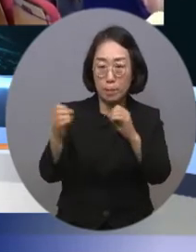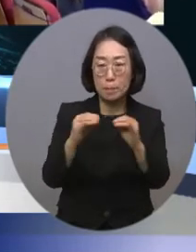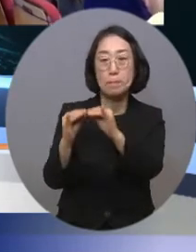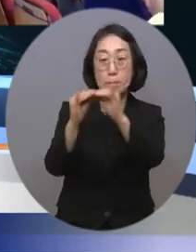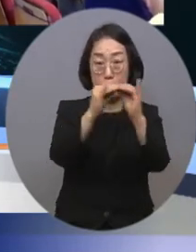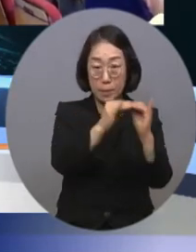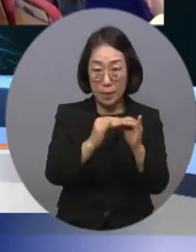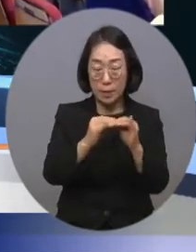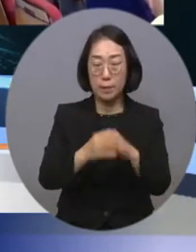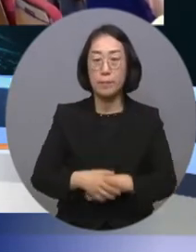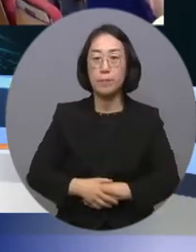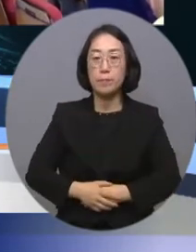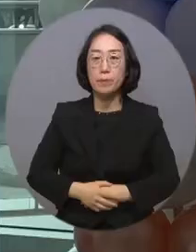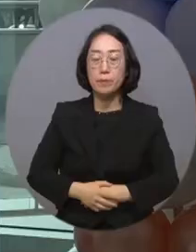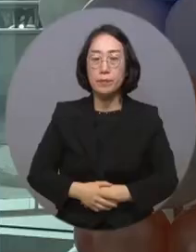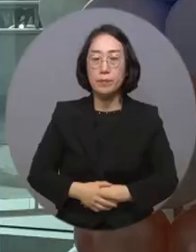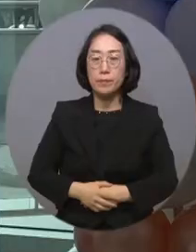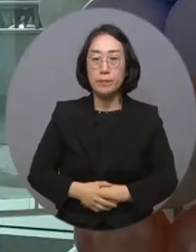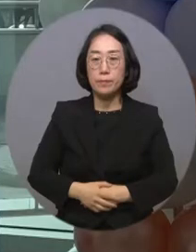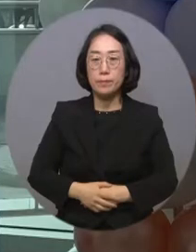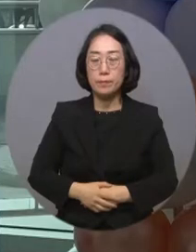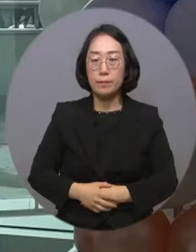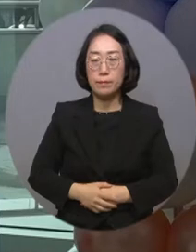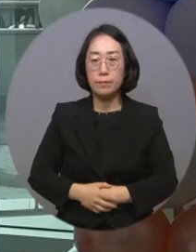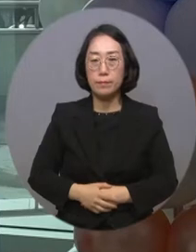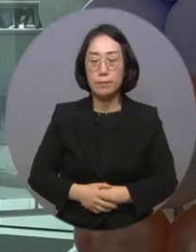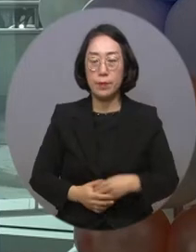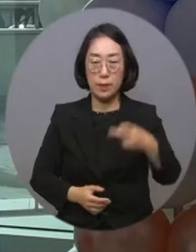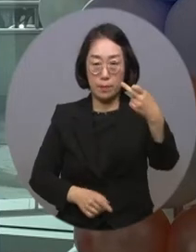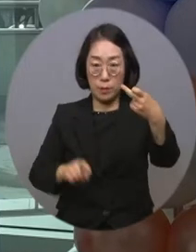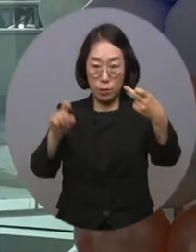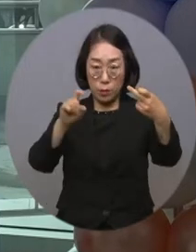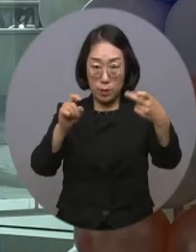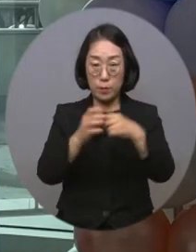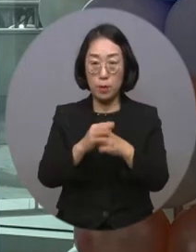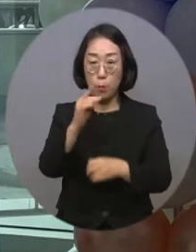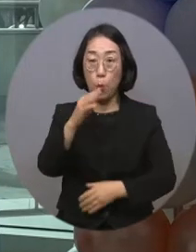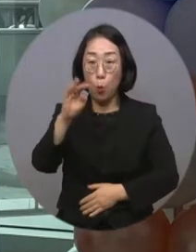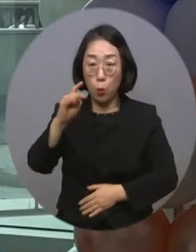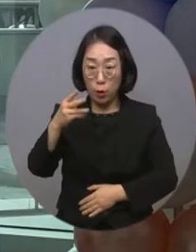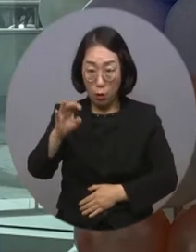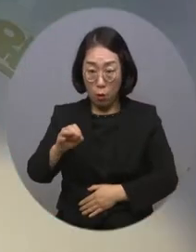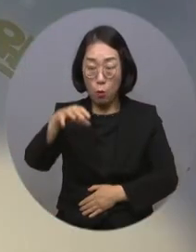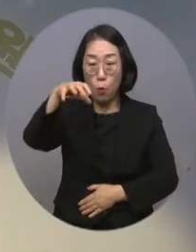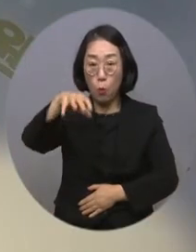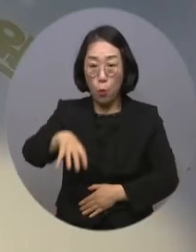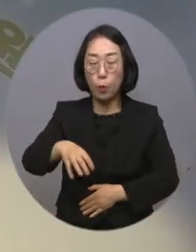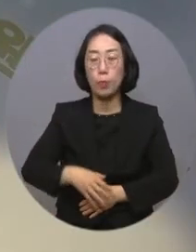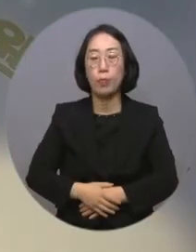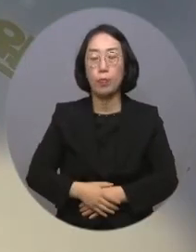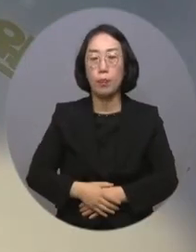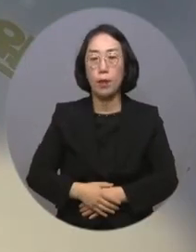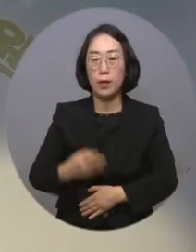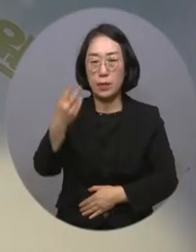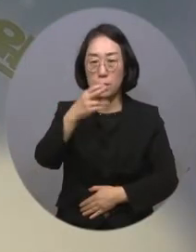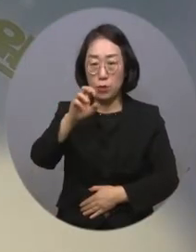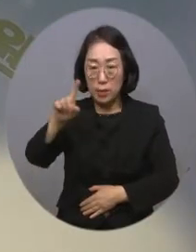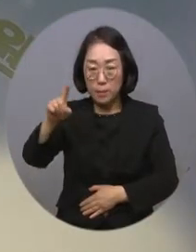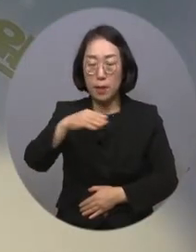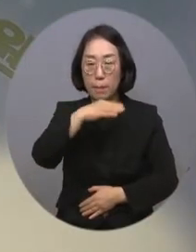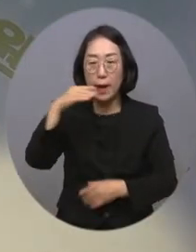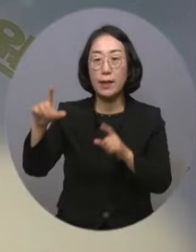기자가 다녀왔습니다. 지난 10일 보령 문해회관 대공연장에서 2021 바르게 살기